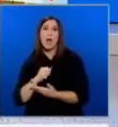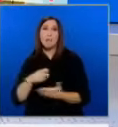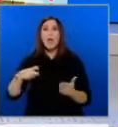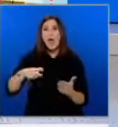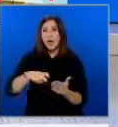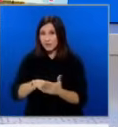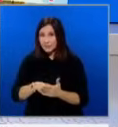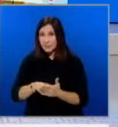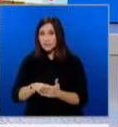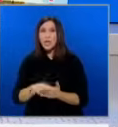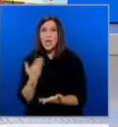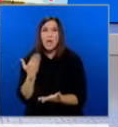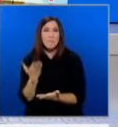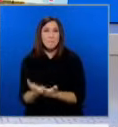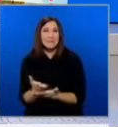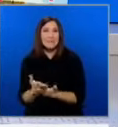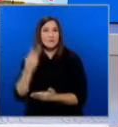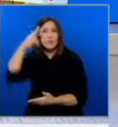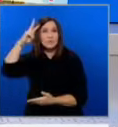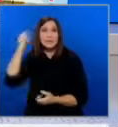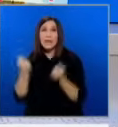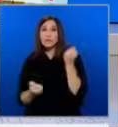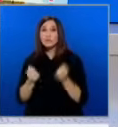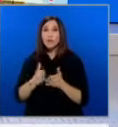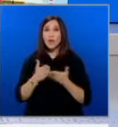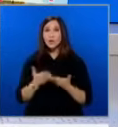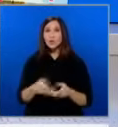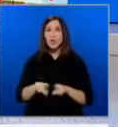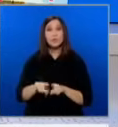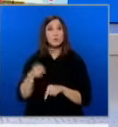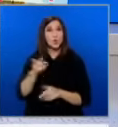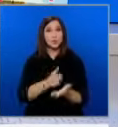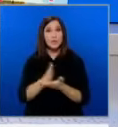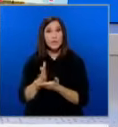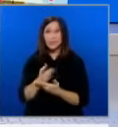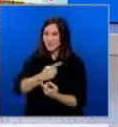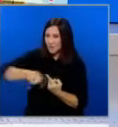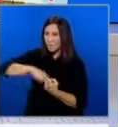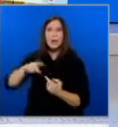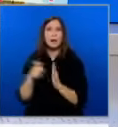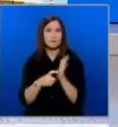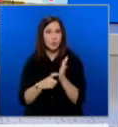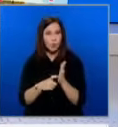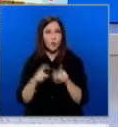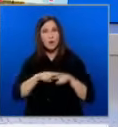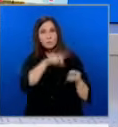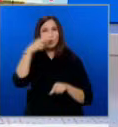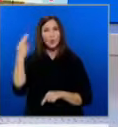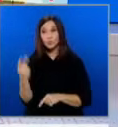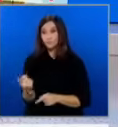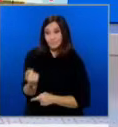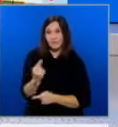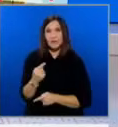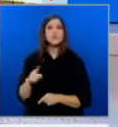криминални регистрации и е представил мексиканска шофьорска книжка, като по този начин е заобикалял закона. Прокуратурата